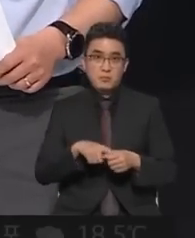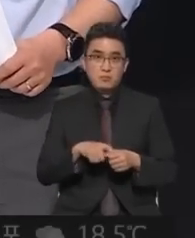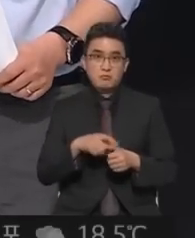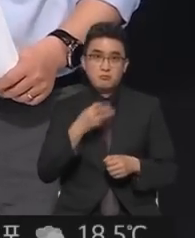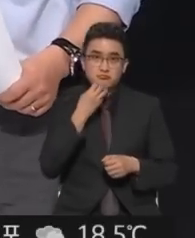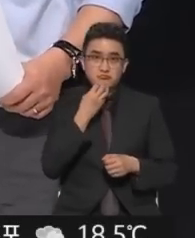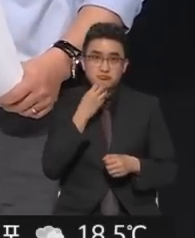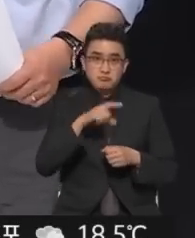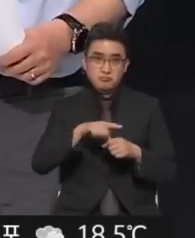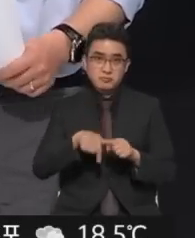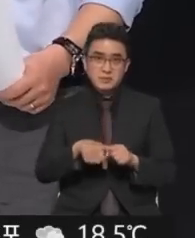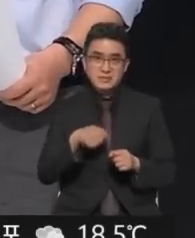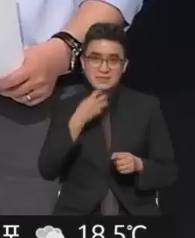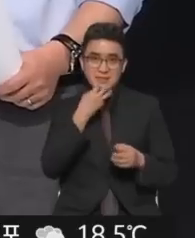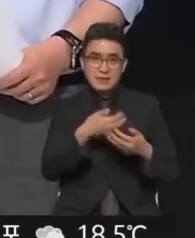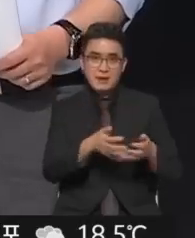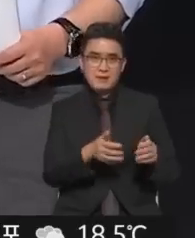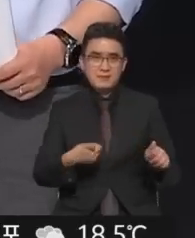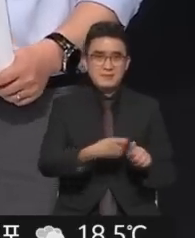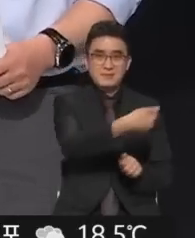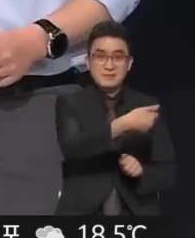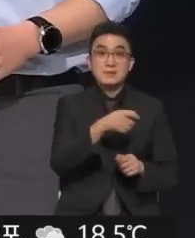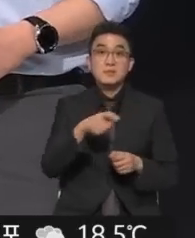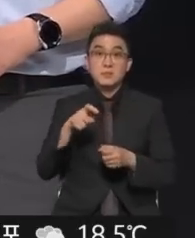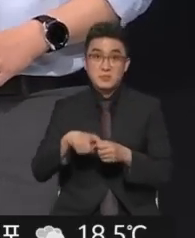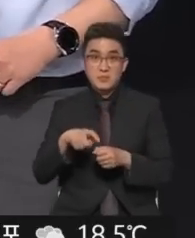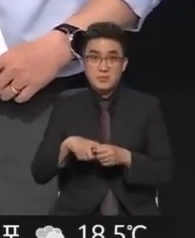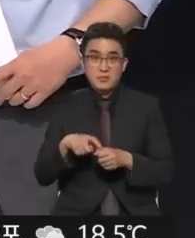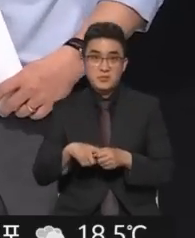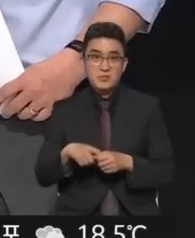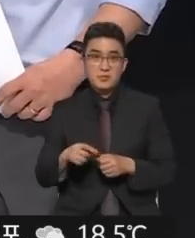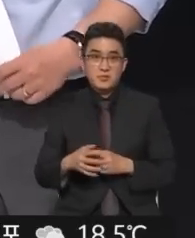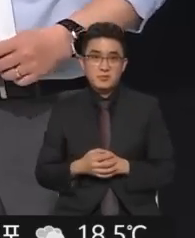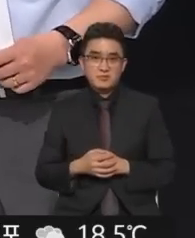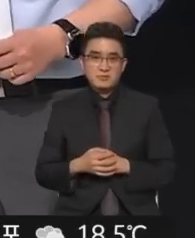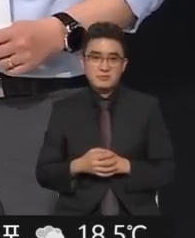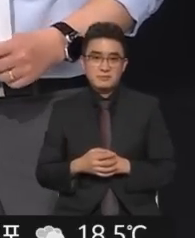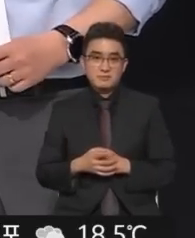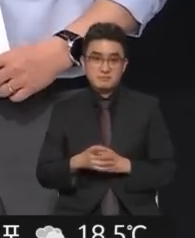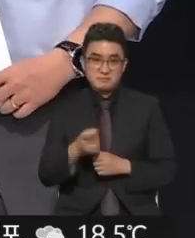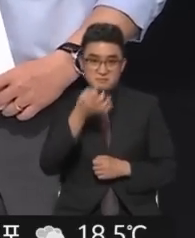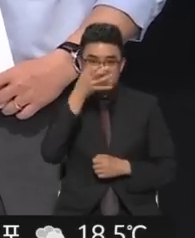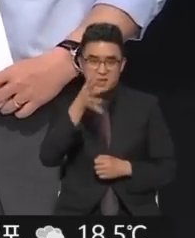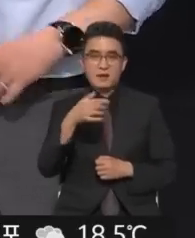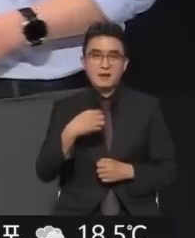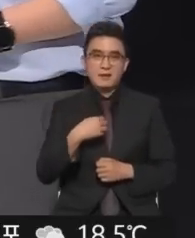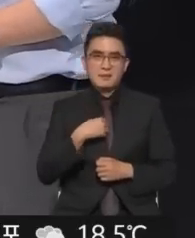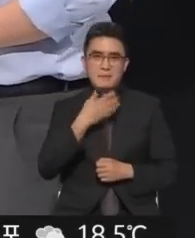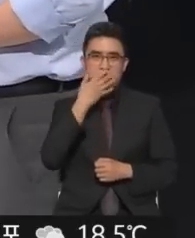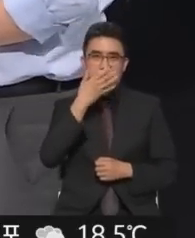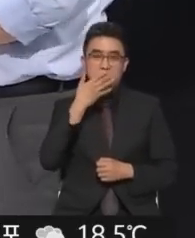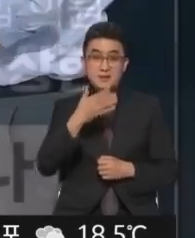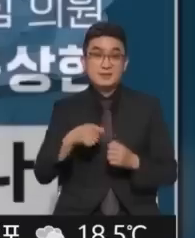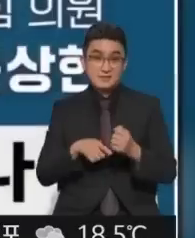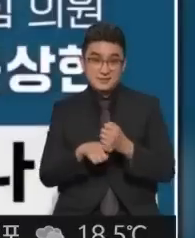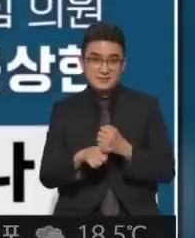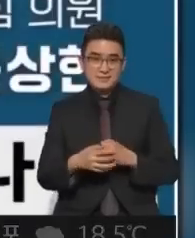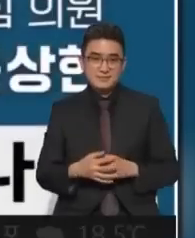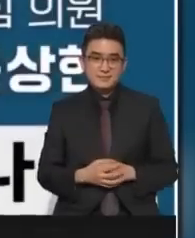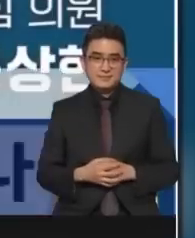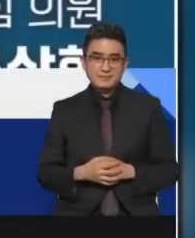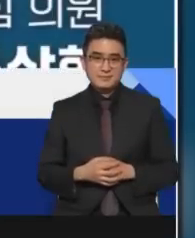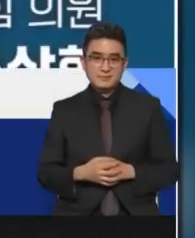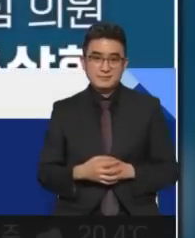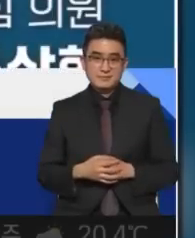꺾어야 한다는 건데요. 수도권 중심의 민주당 지도부에 맞설 상대 자신뿐이라는 겁니다. 민주당